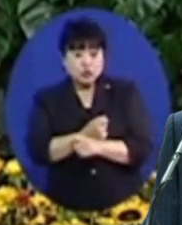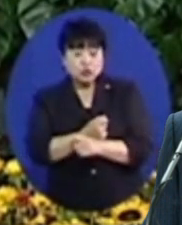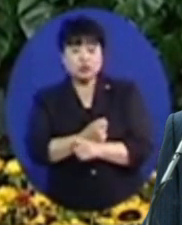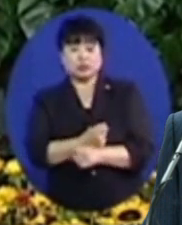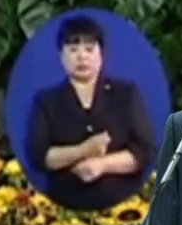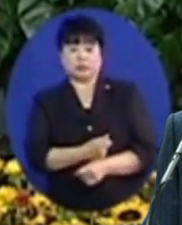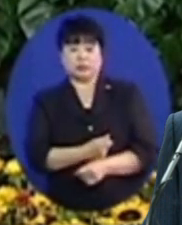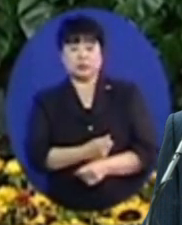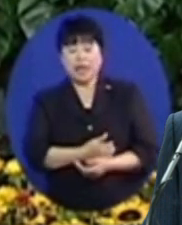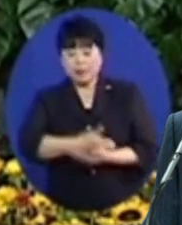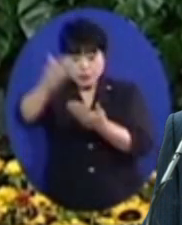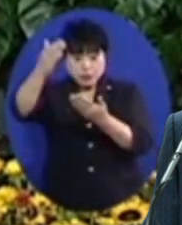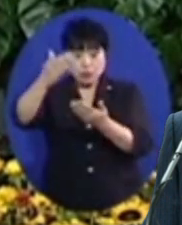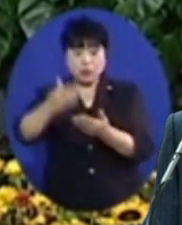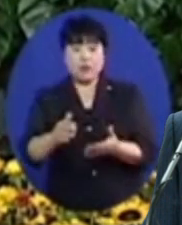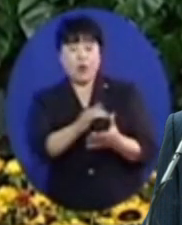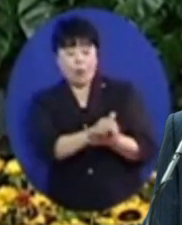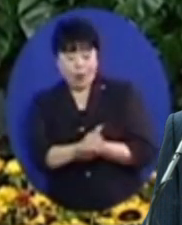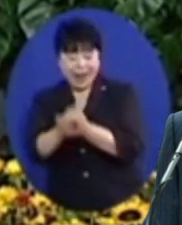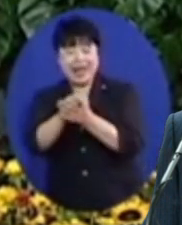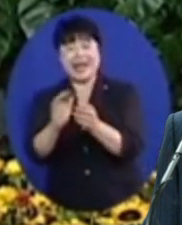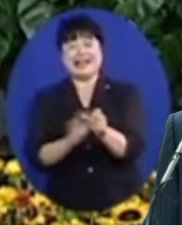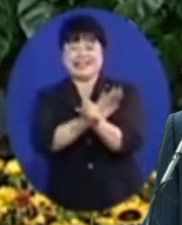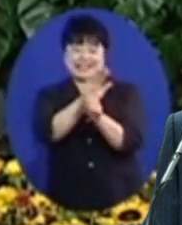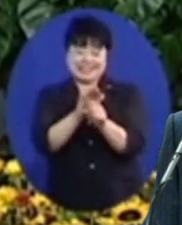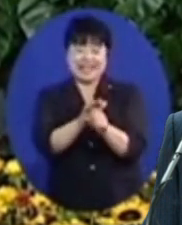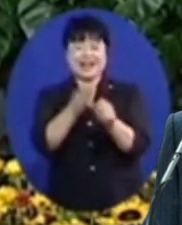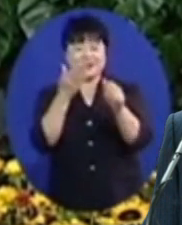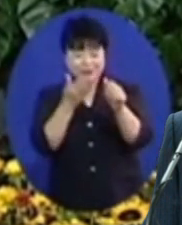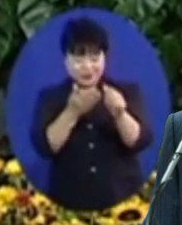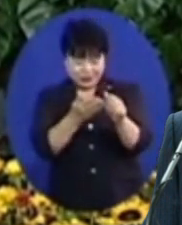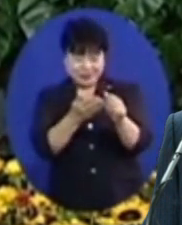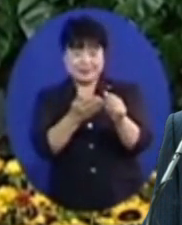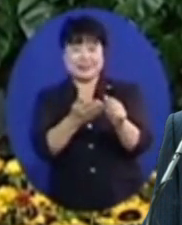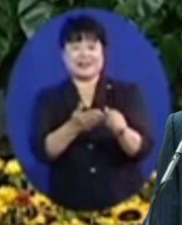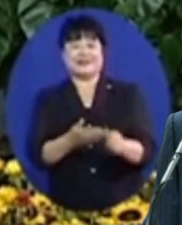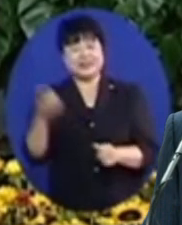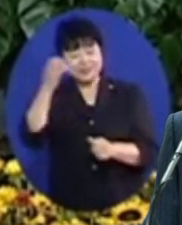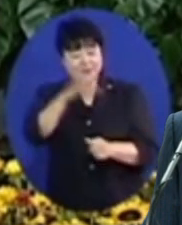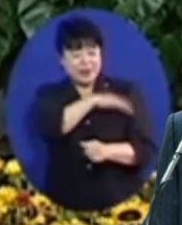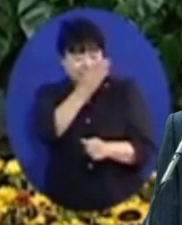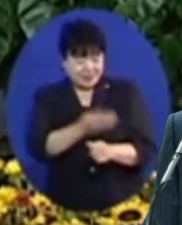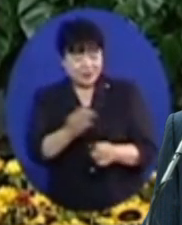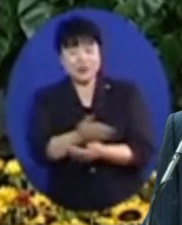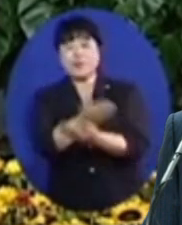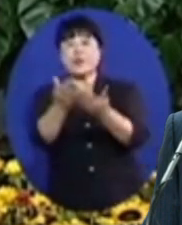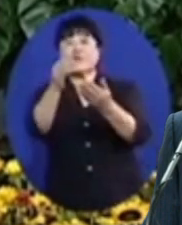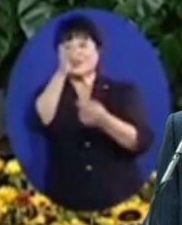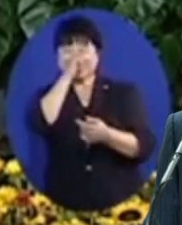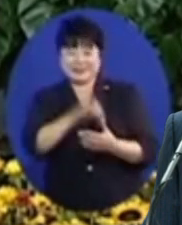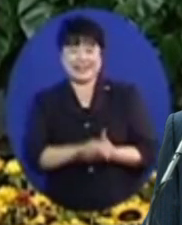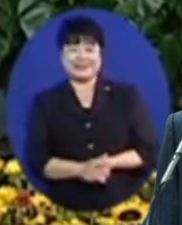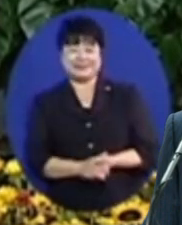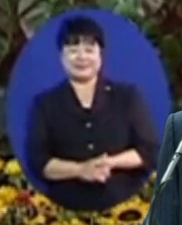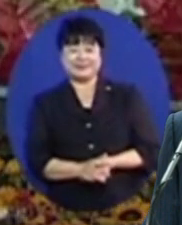곳마다 철폐하시고 화해와 사랑을 가져오시는 역사를 성령의 능력으로 행하고 계신 것입니다.